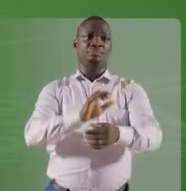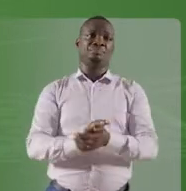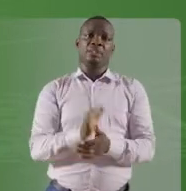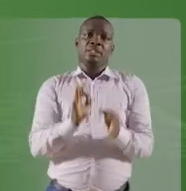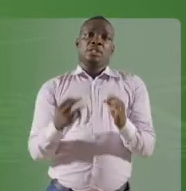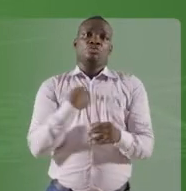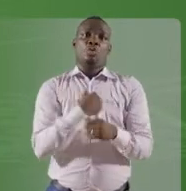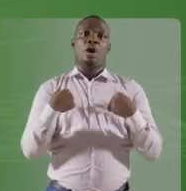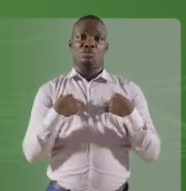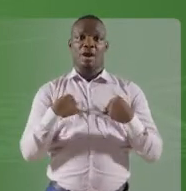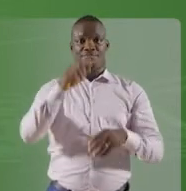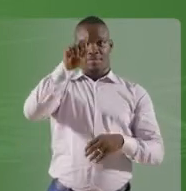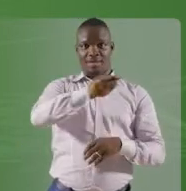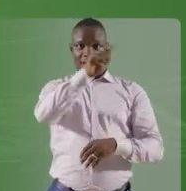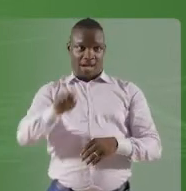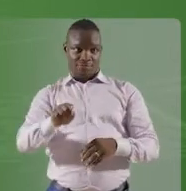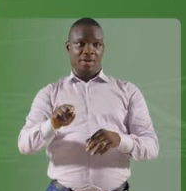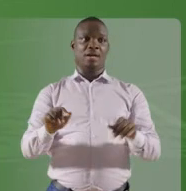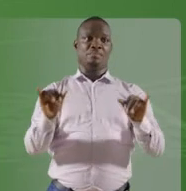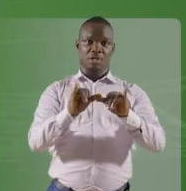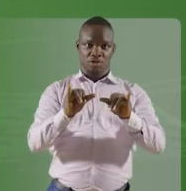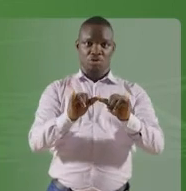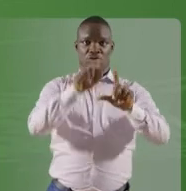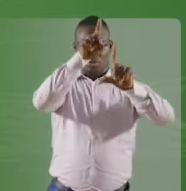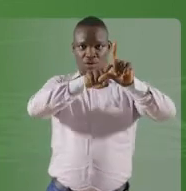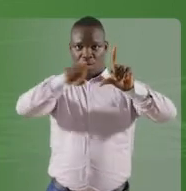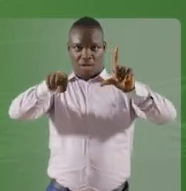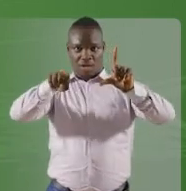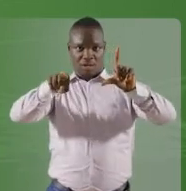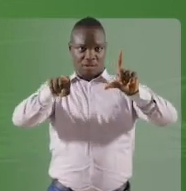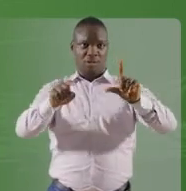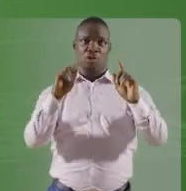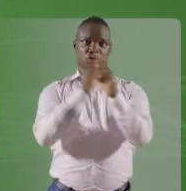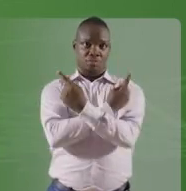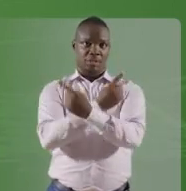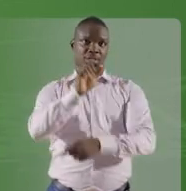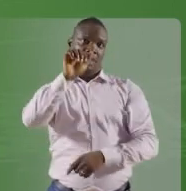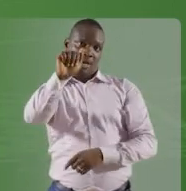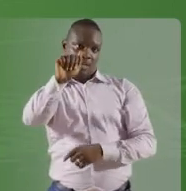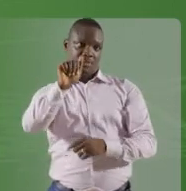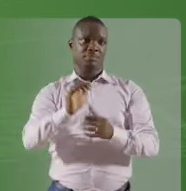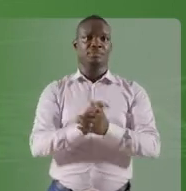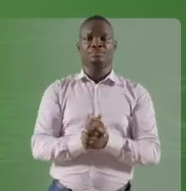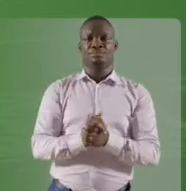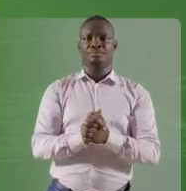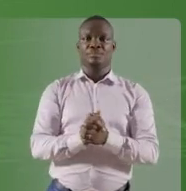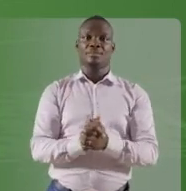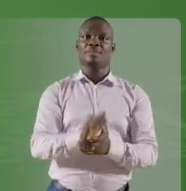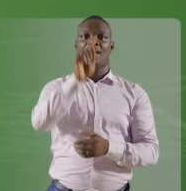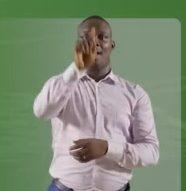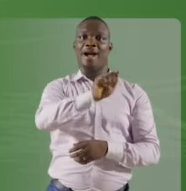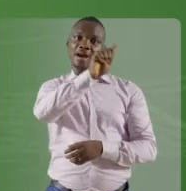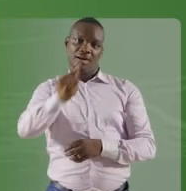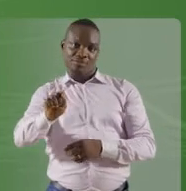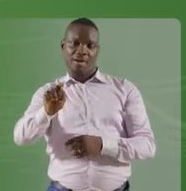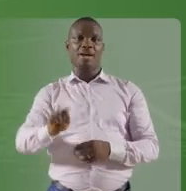mesure de l'angle géométrique en A, donc alpha est un nombre